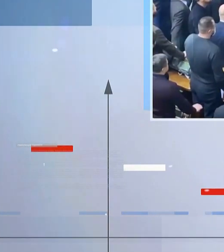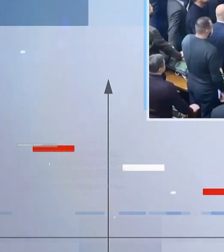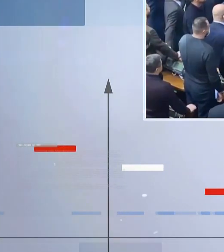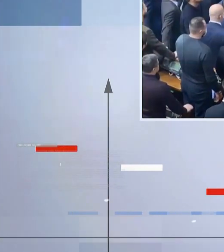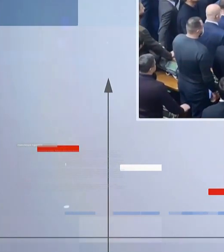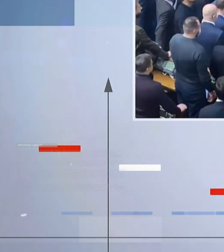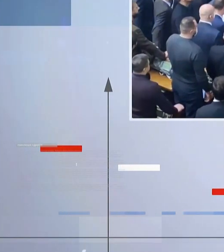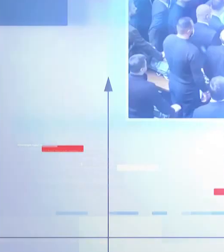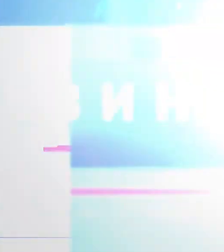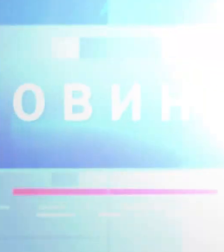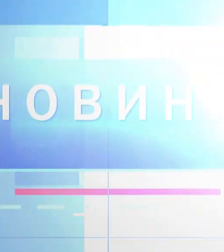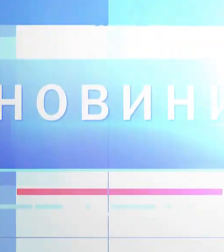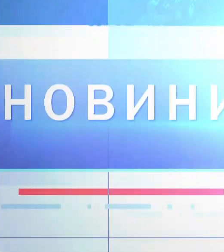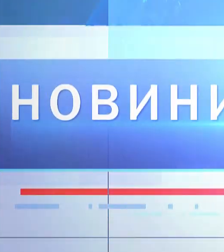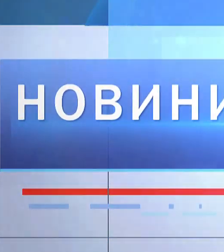Музика